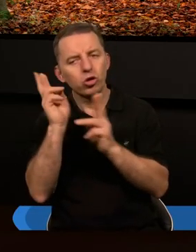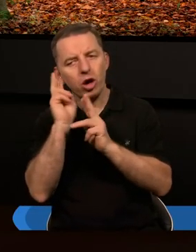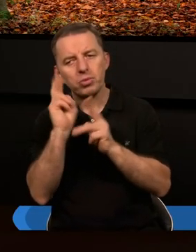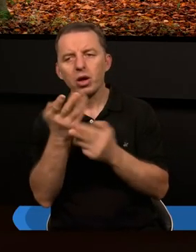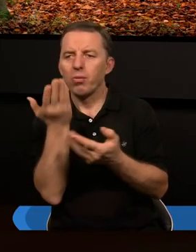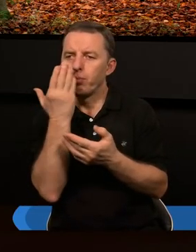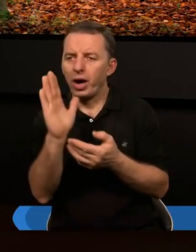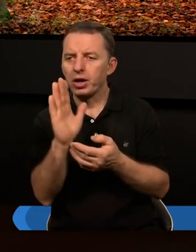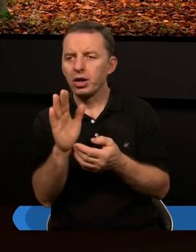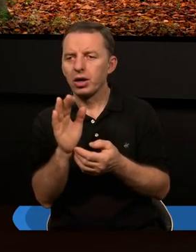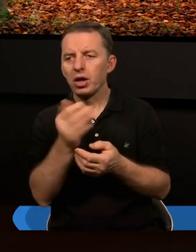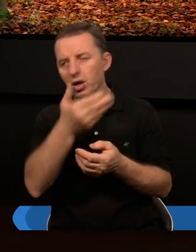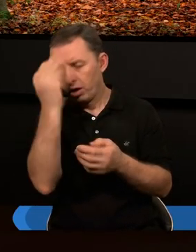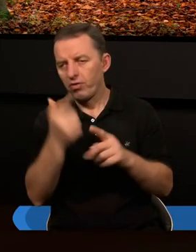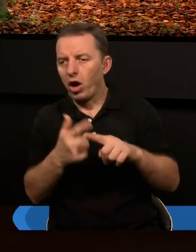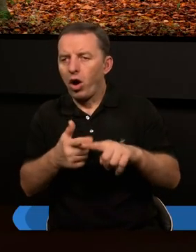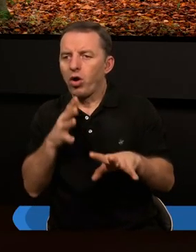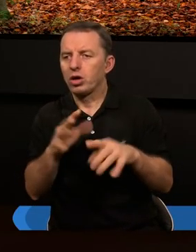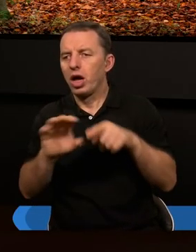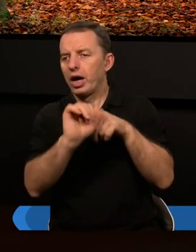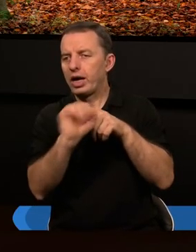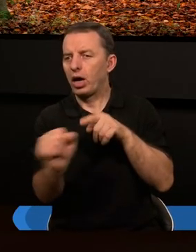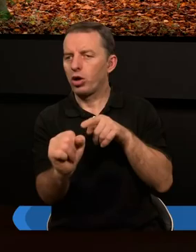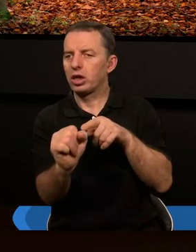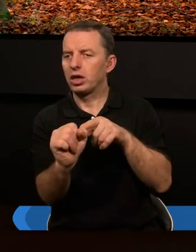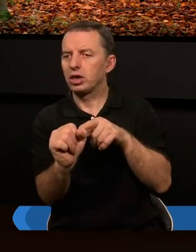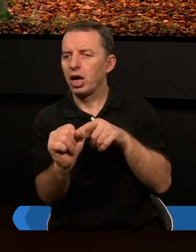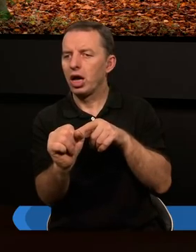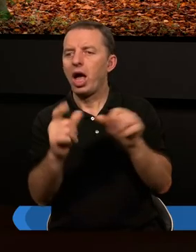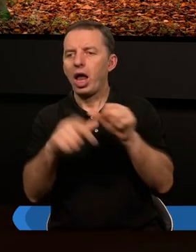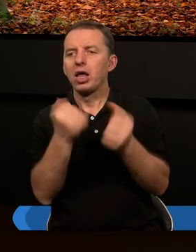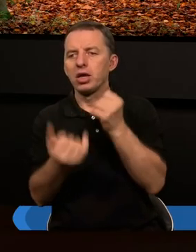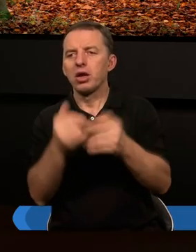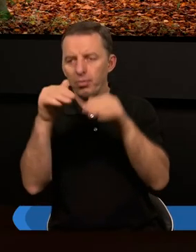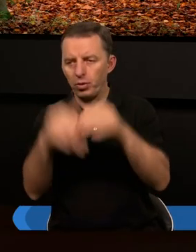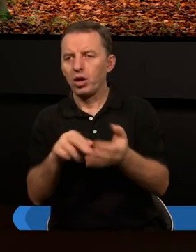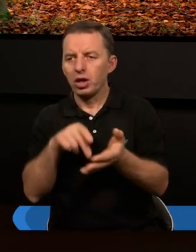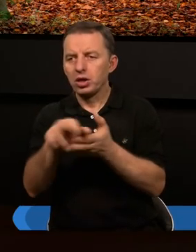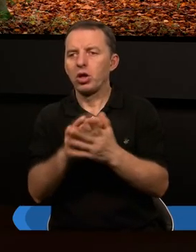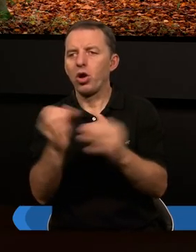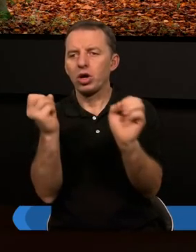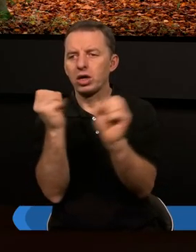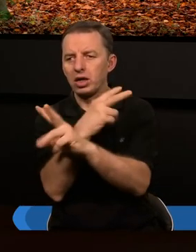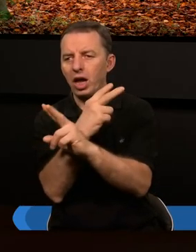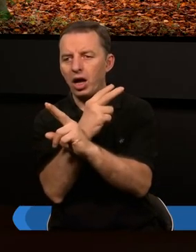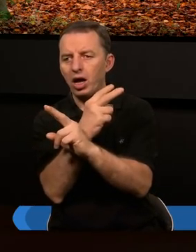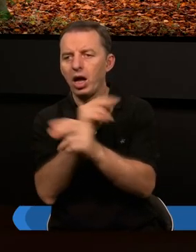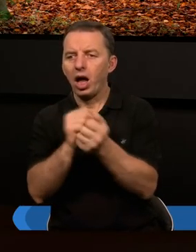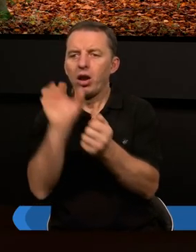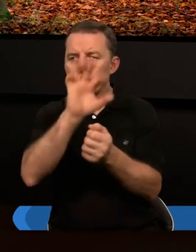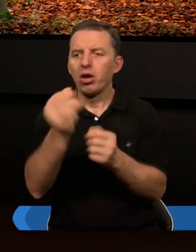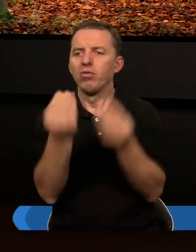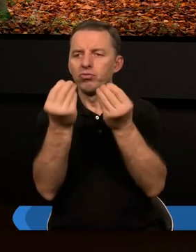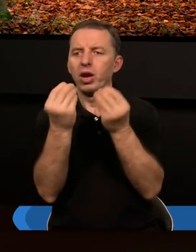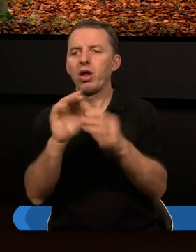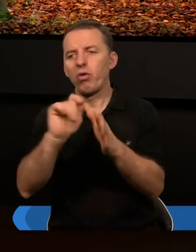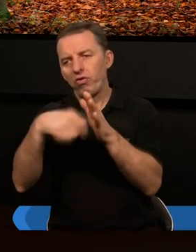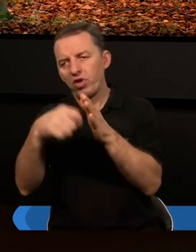bardzo, nie wiem, ostro czy rygorystycznie, ale jeżeli możemy iść do kina albo obejrzeć